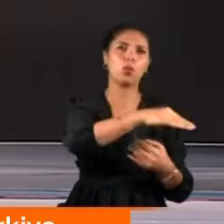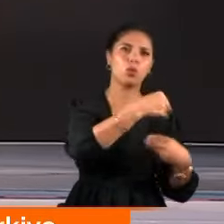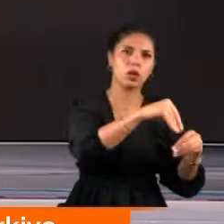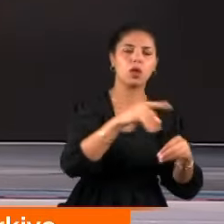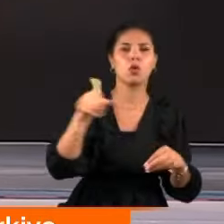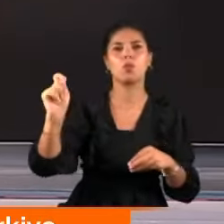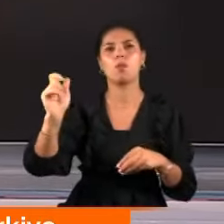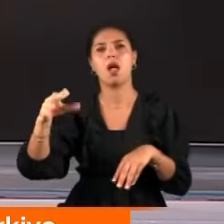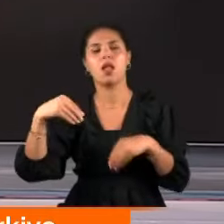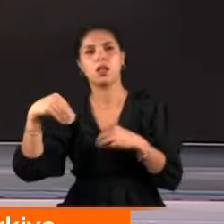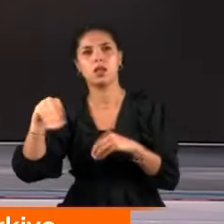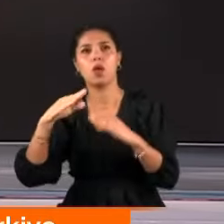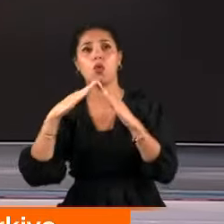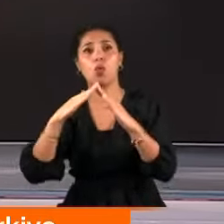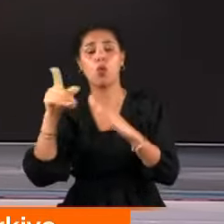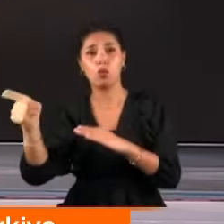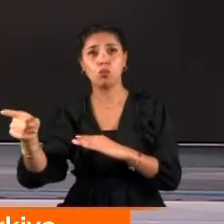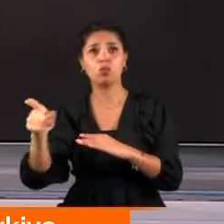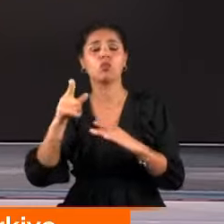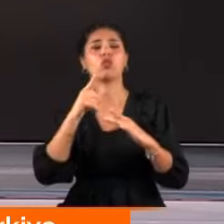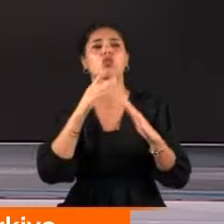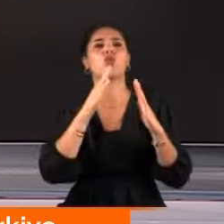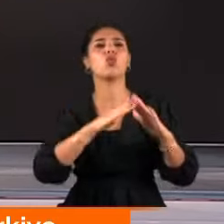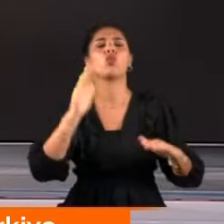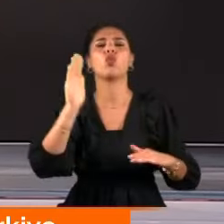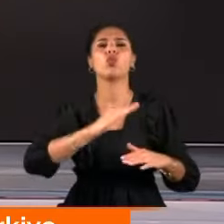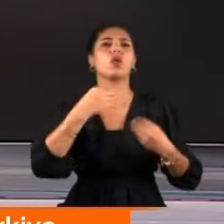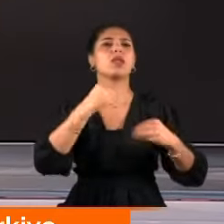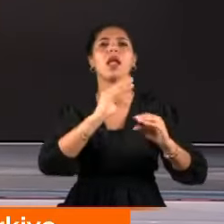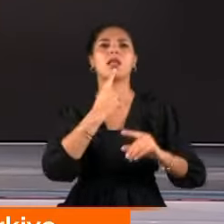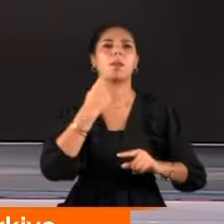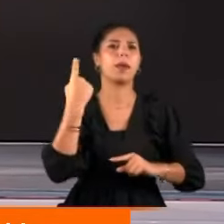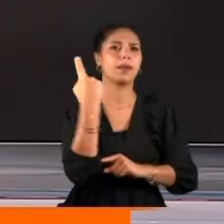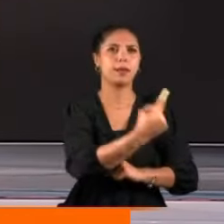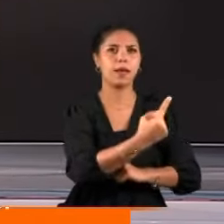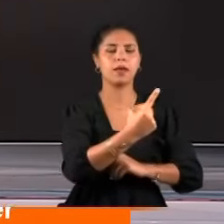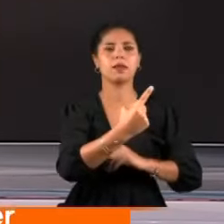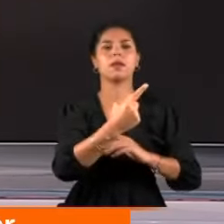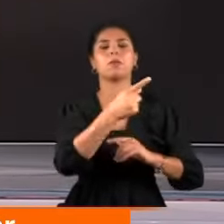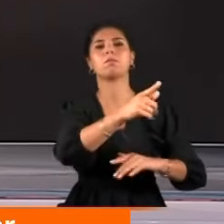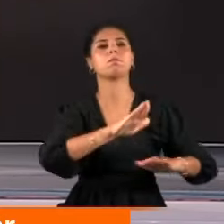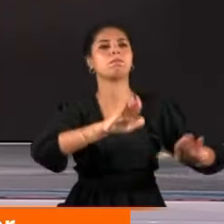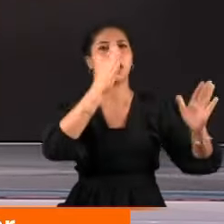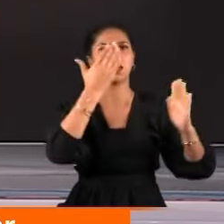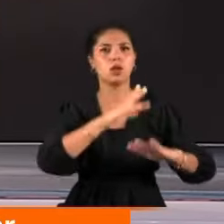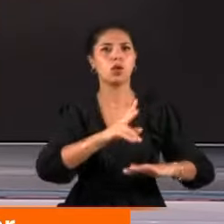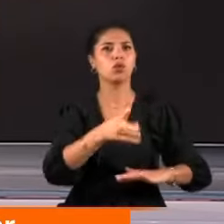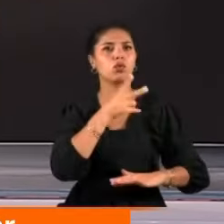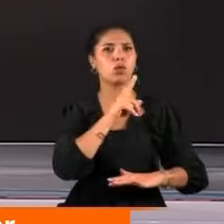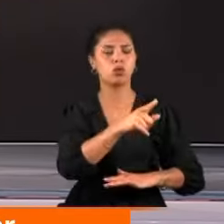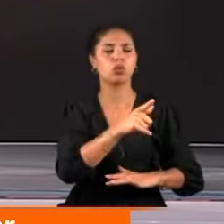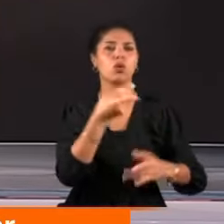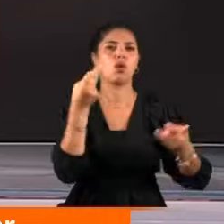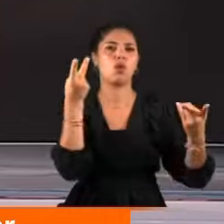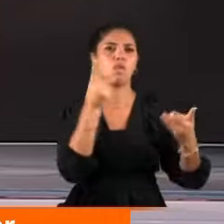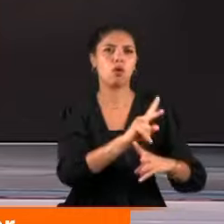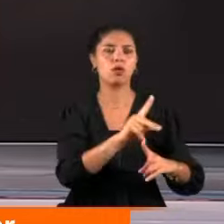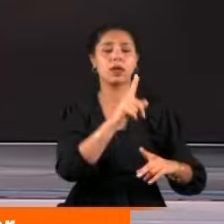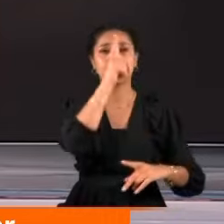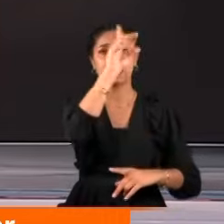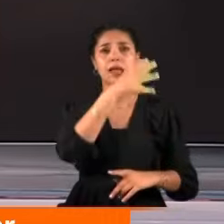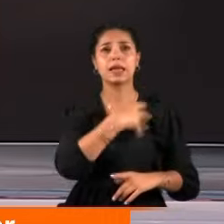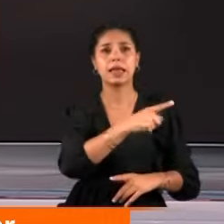çünkü. Komşusunun ucuza satmayacaksın baskısına maruz kaldı bir süre ama boyun eğmedi. E ne yazık ki canından oldu. Üstelik